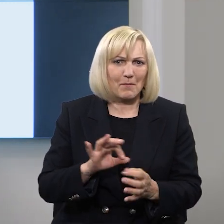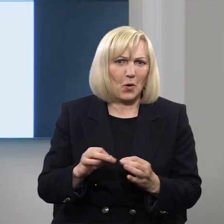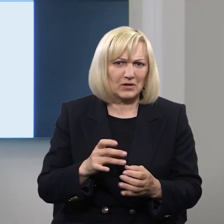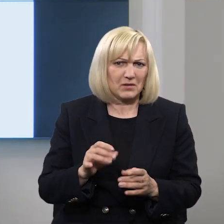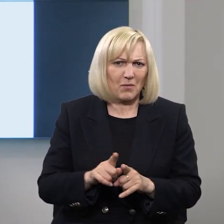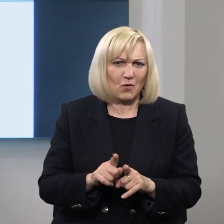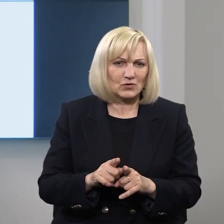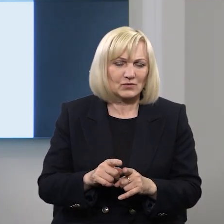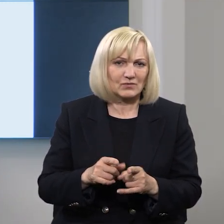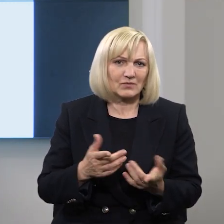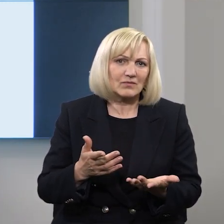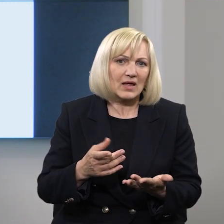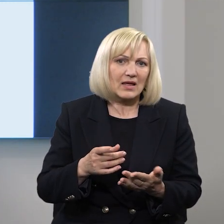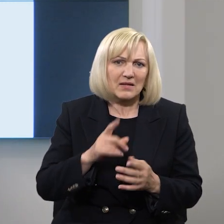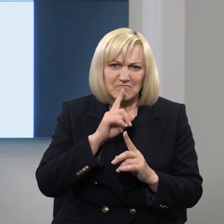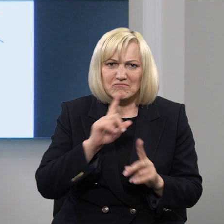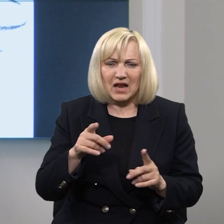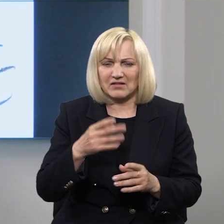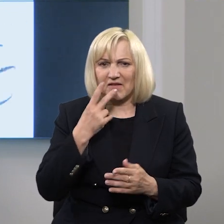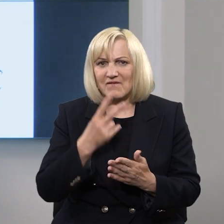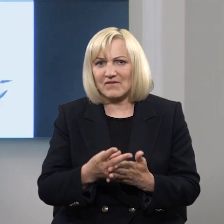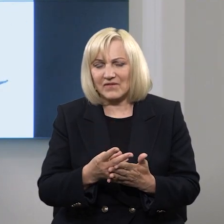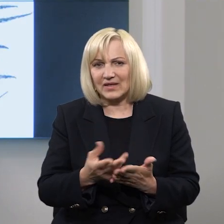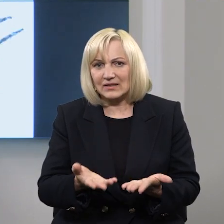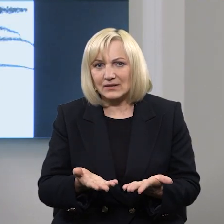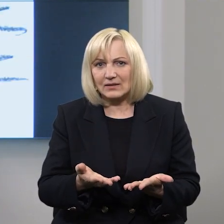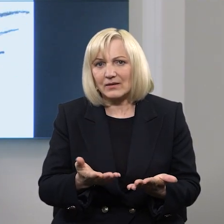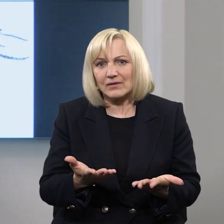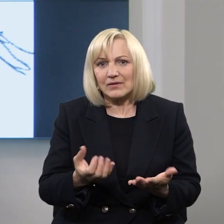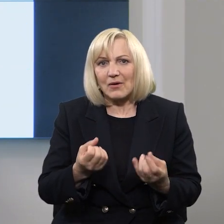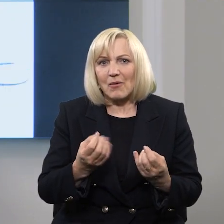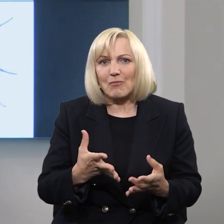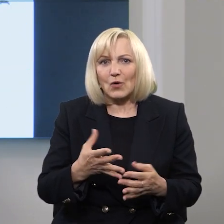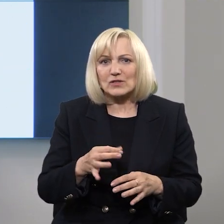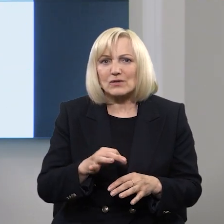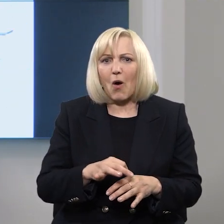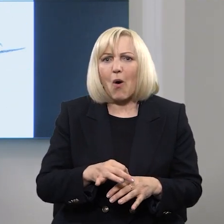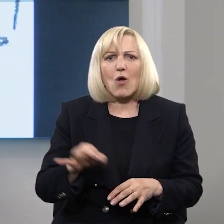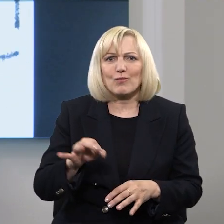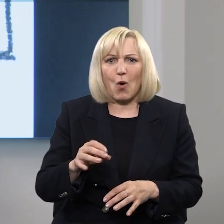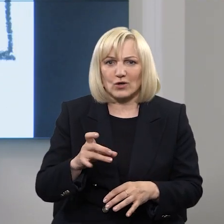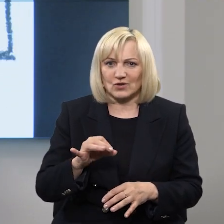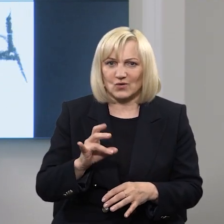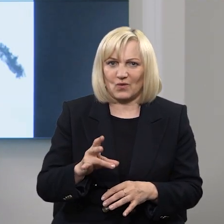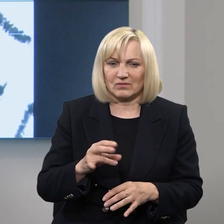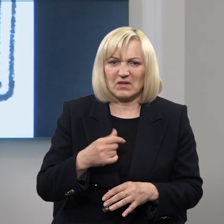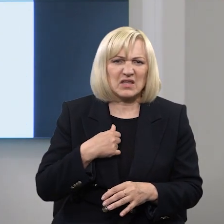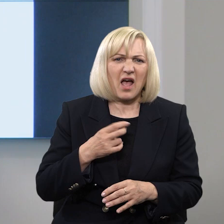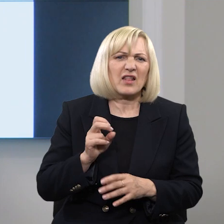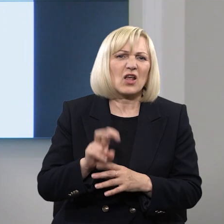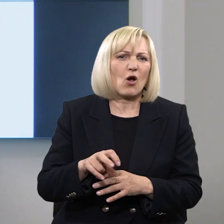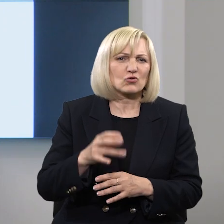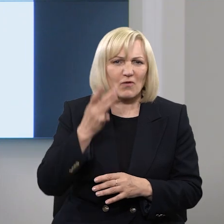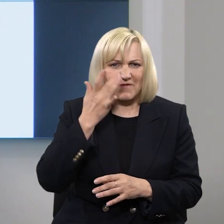не похоже укроется совершенно нелепые места для ступицы просто стонут от боли я не хожу в